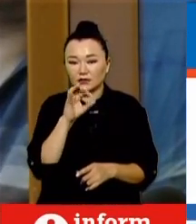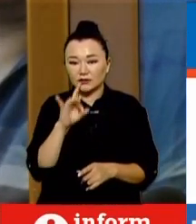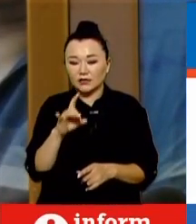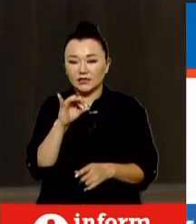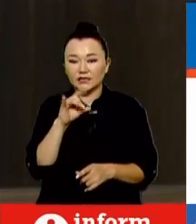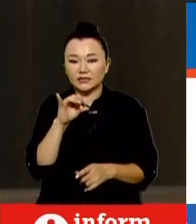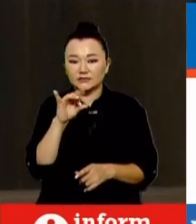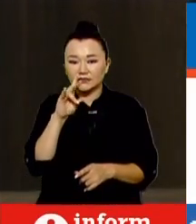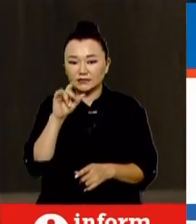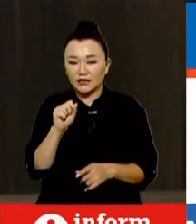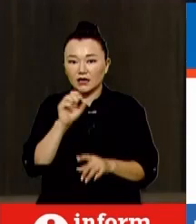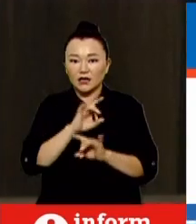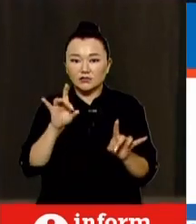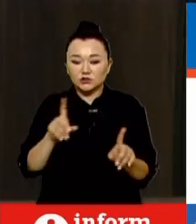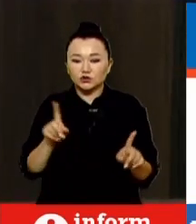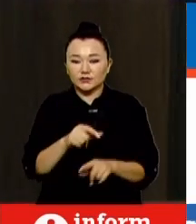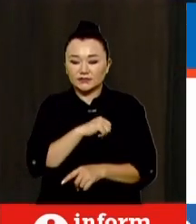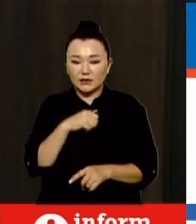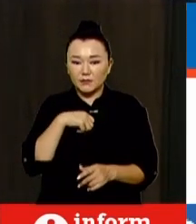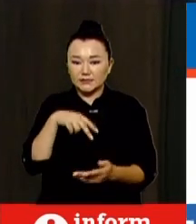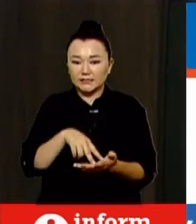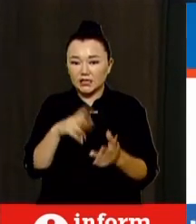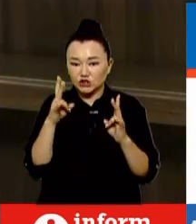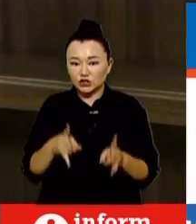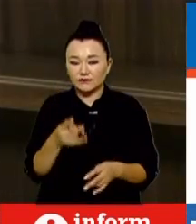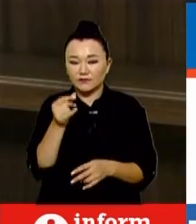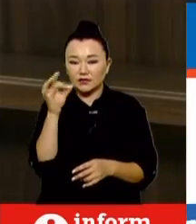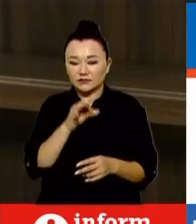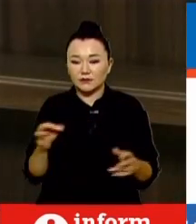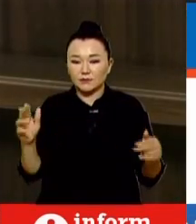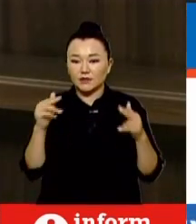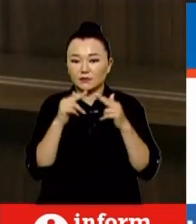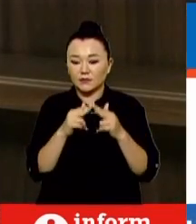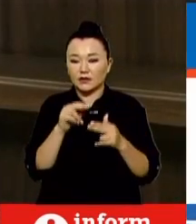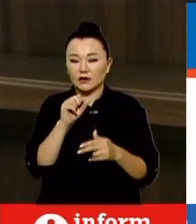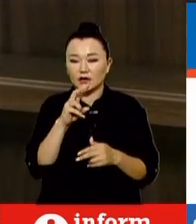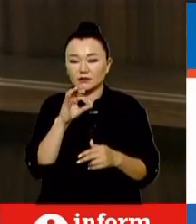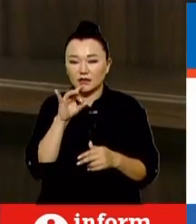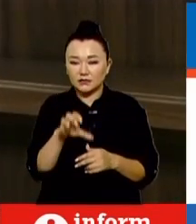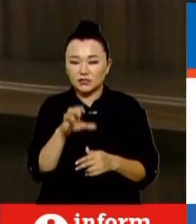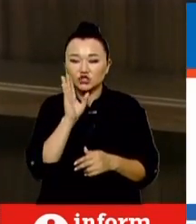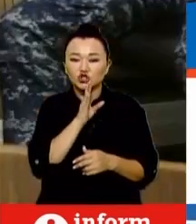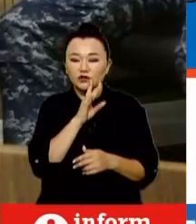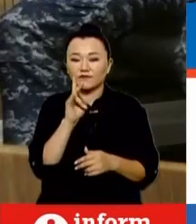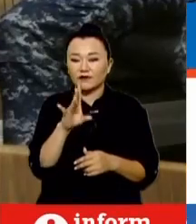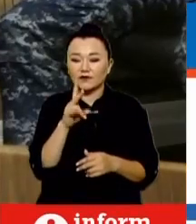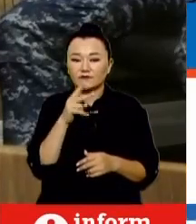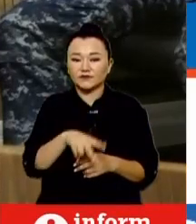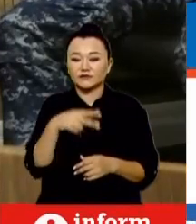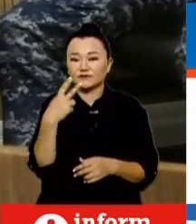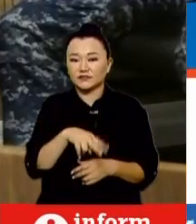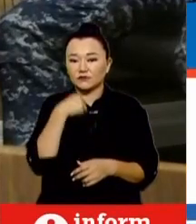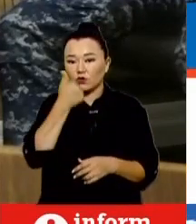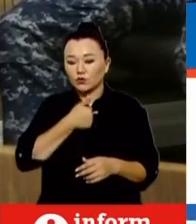Изина рассказывает о том, что якобы сама стала жертвой финансовой пирамиды «Антарес». Женщина в ноябре 2020